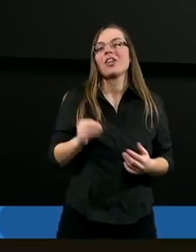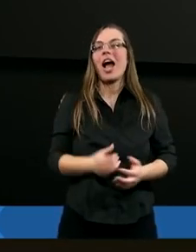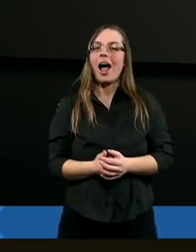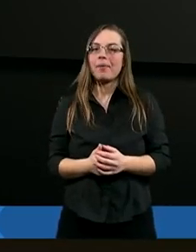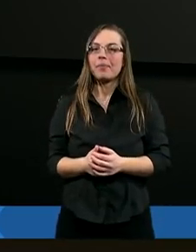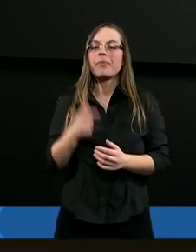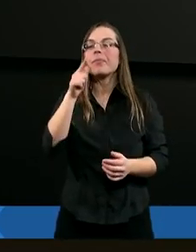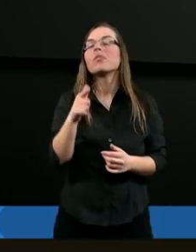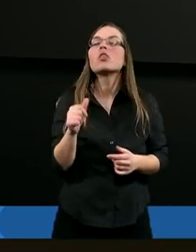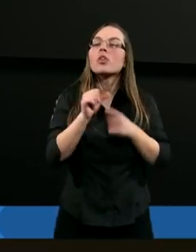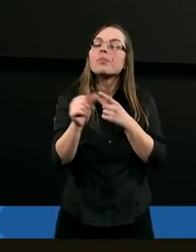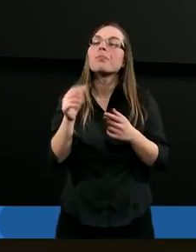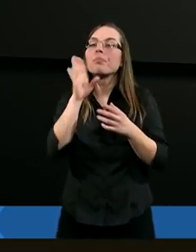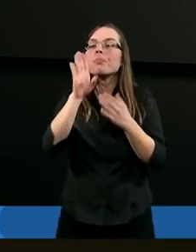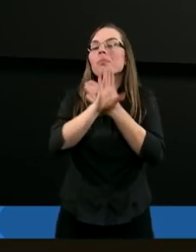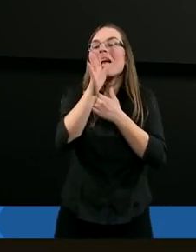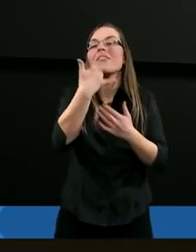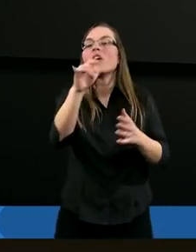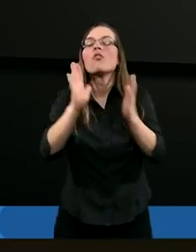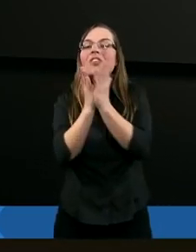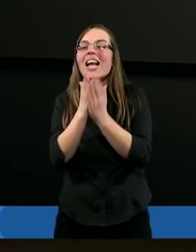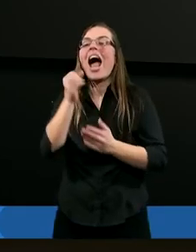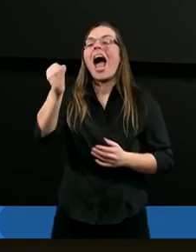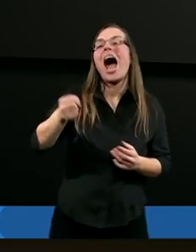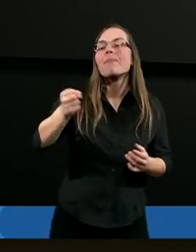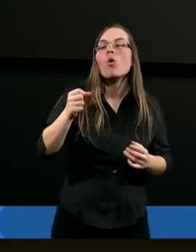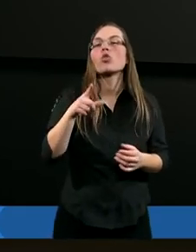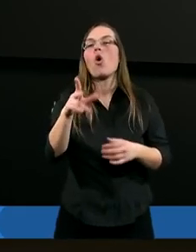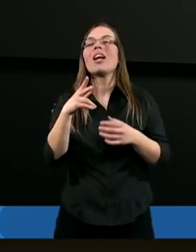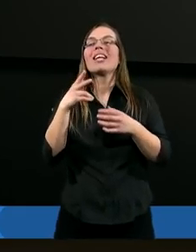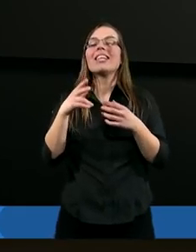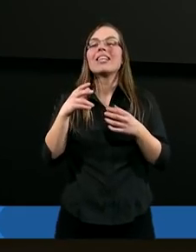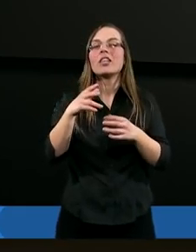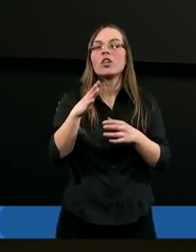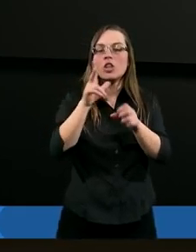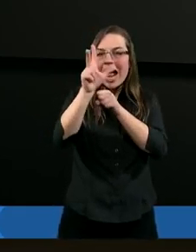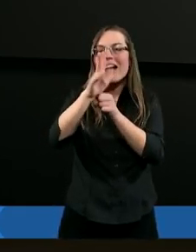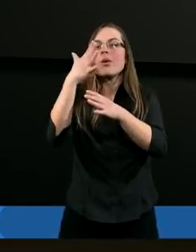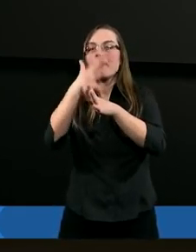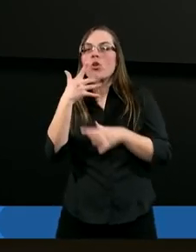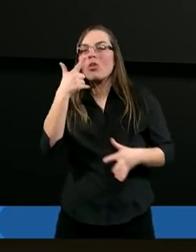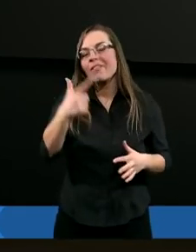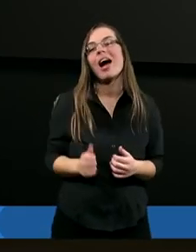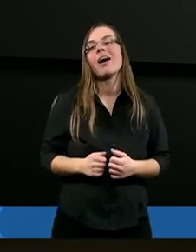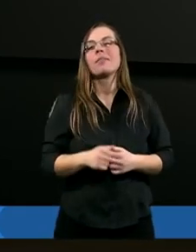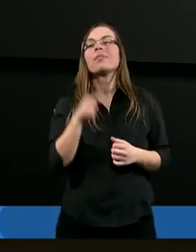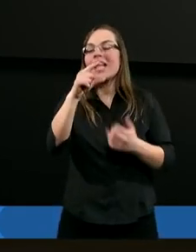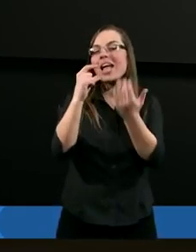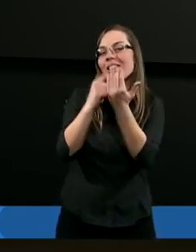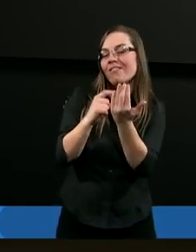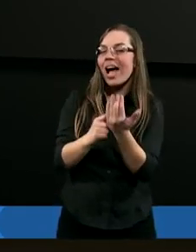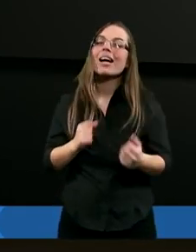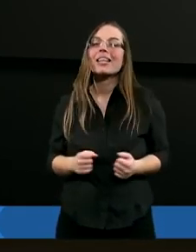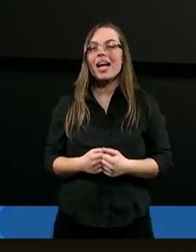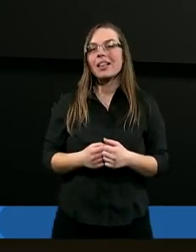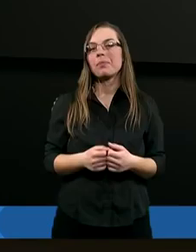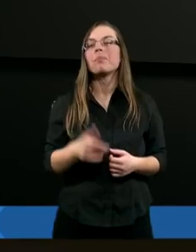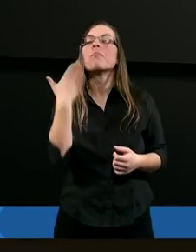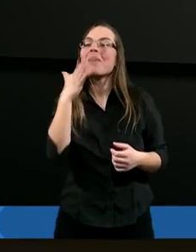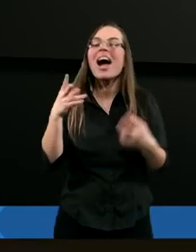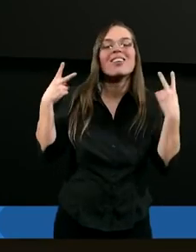Ale ja bym chciał teraz, żebyśmy przeczytali jeszcze Dzieje Apostolskie 13, 52. Ten werset